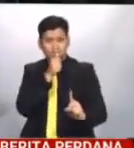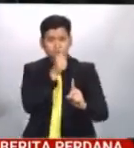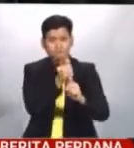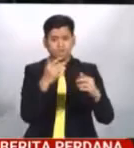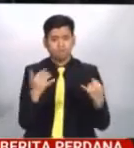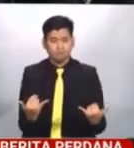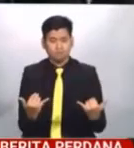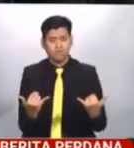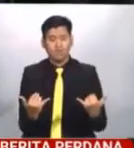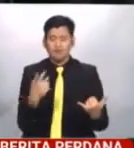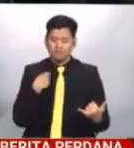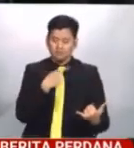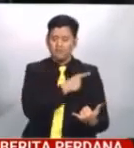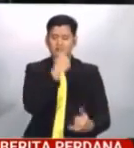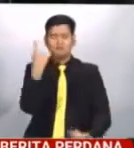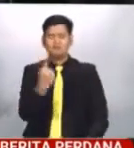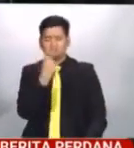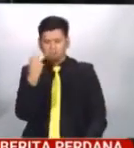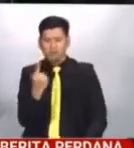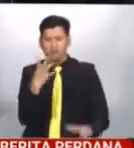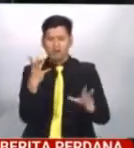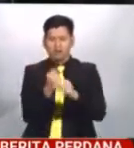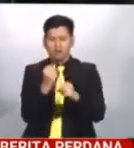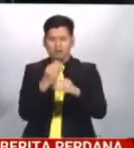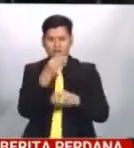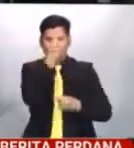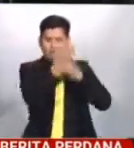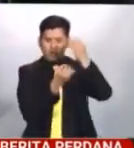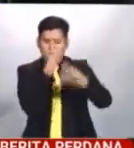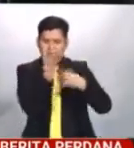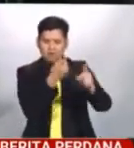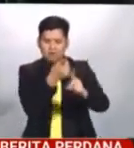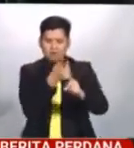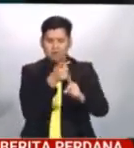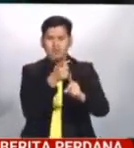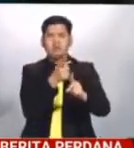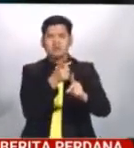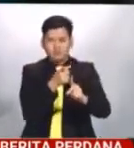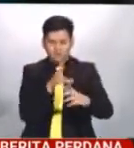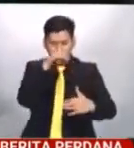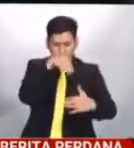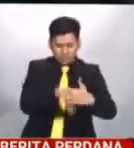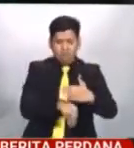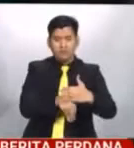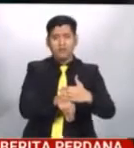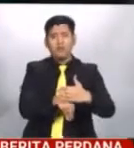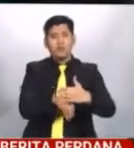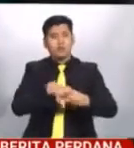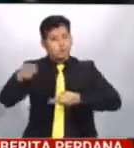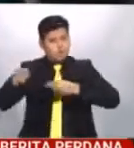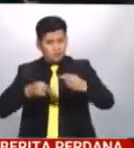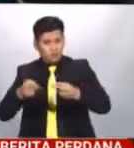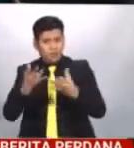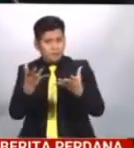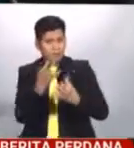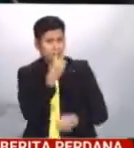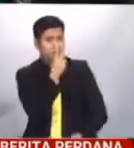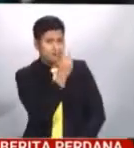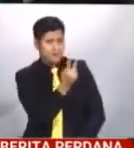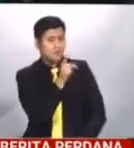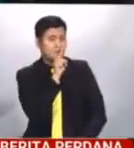lah. Dan kita selalu mendapatkan maklumat tu daripada pihak dalaman pihak urusia lah untuk